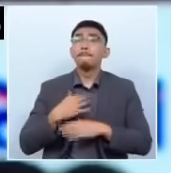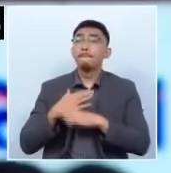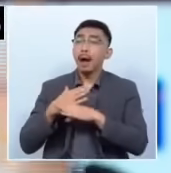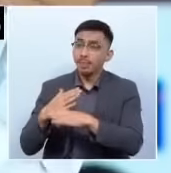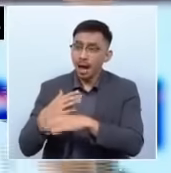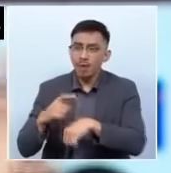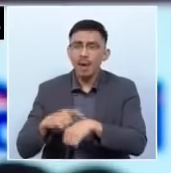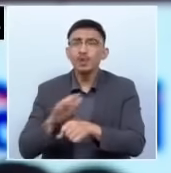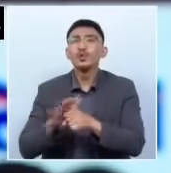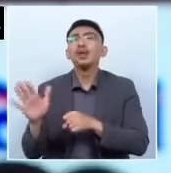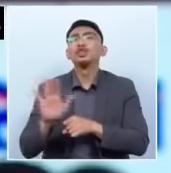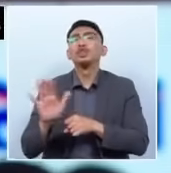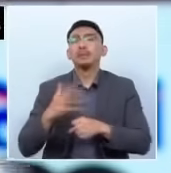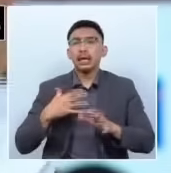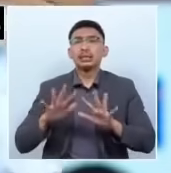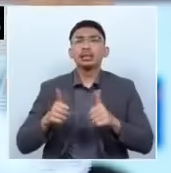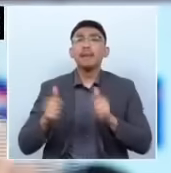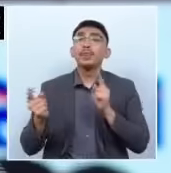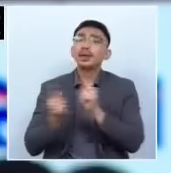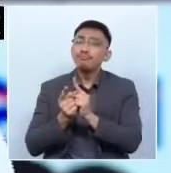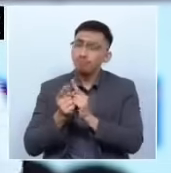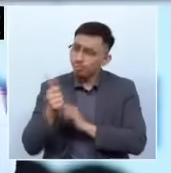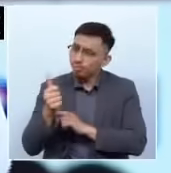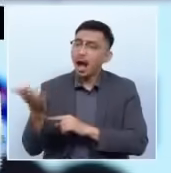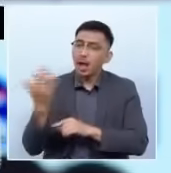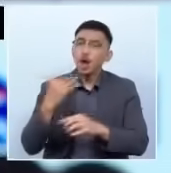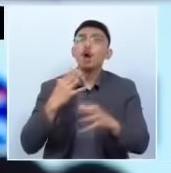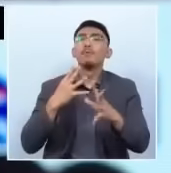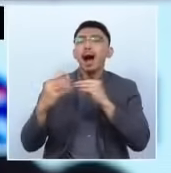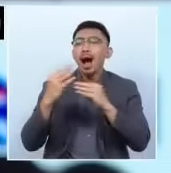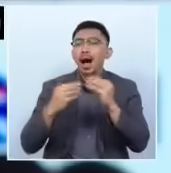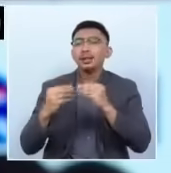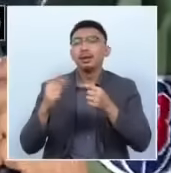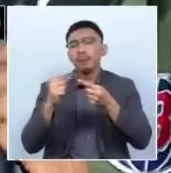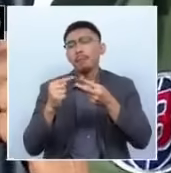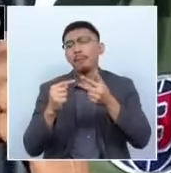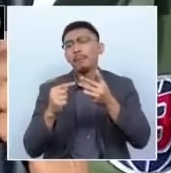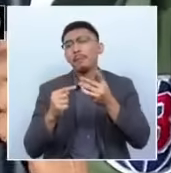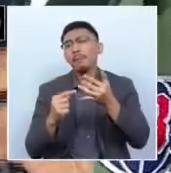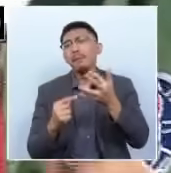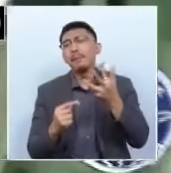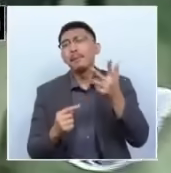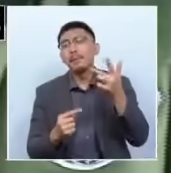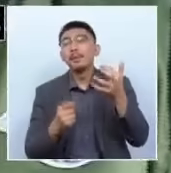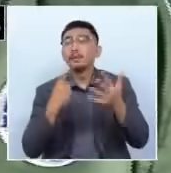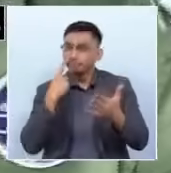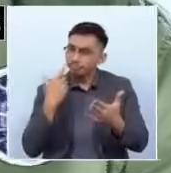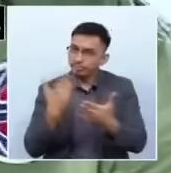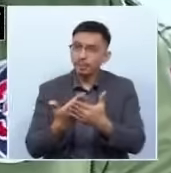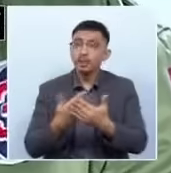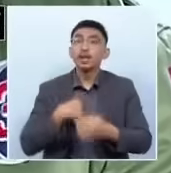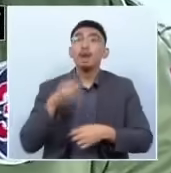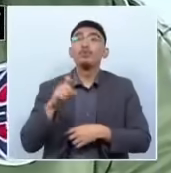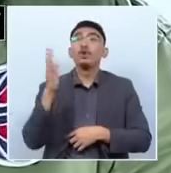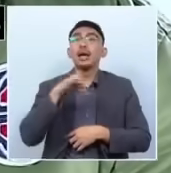siap berjumpa dengan bapak Mari kita Bah satu persatu akan saya buktikan Saya butuh hari ini Pak satu Oh enggak bisa